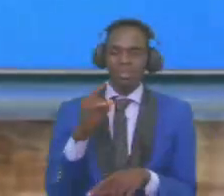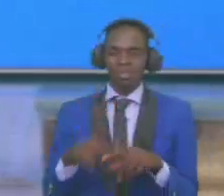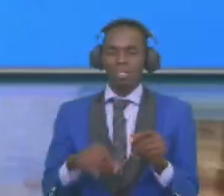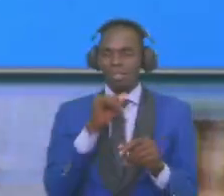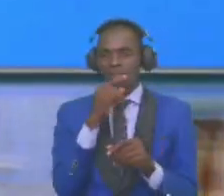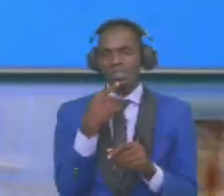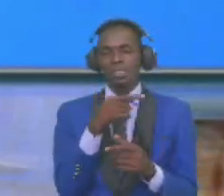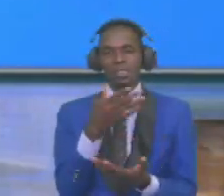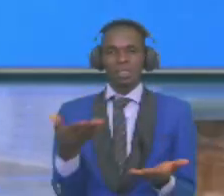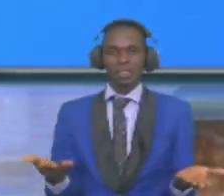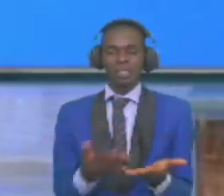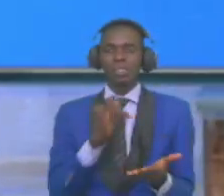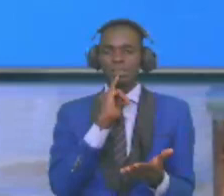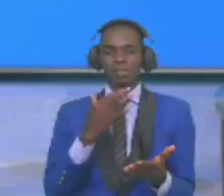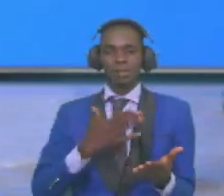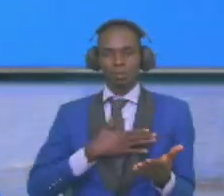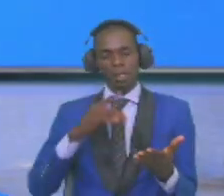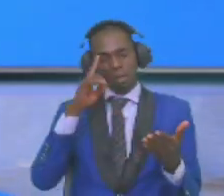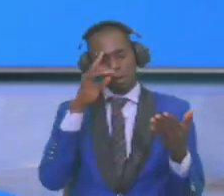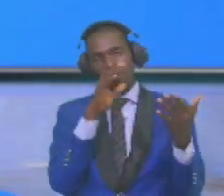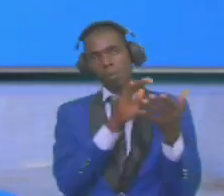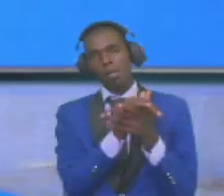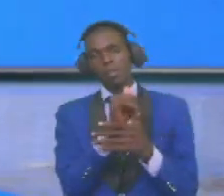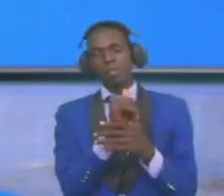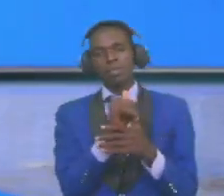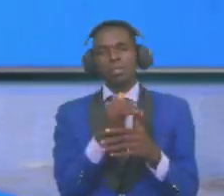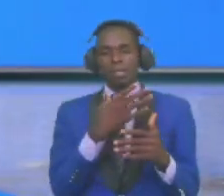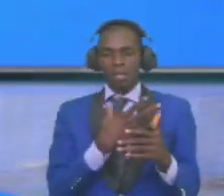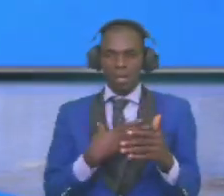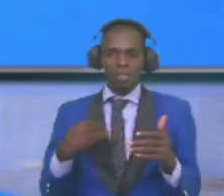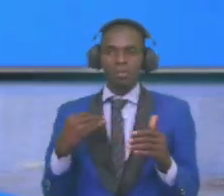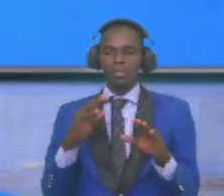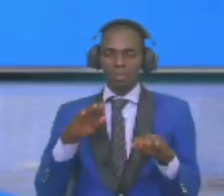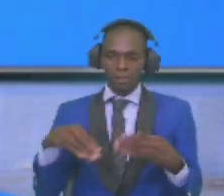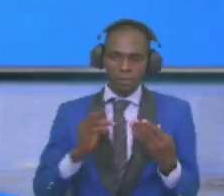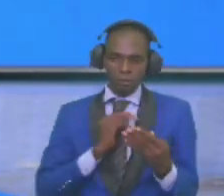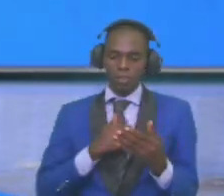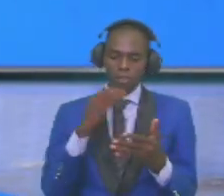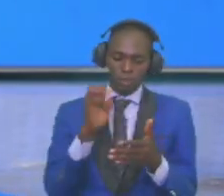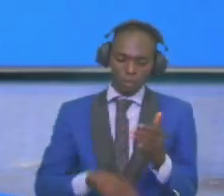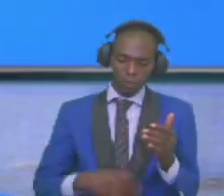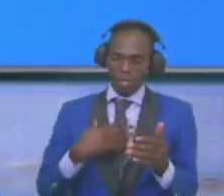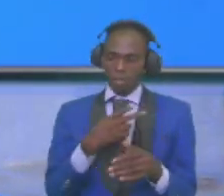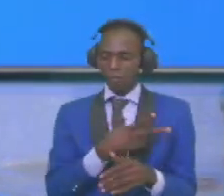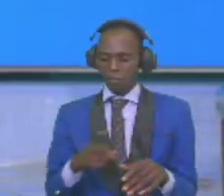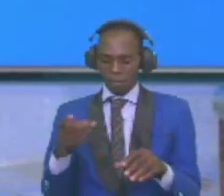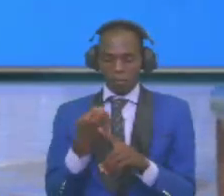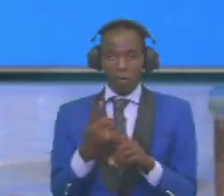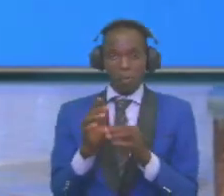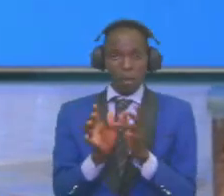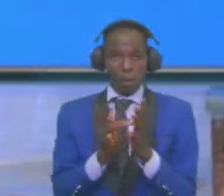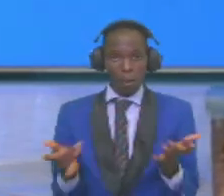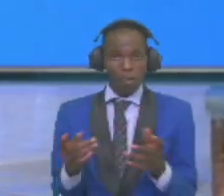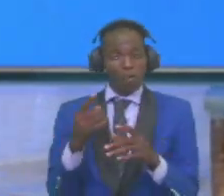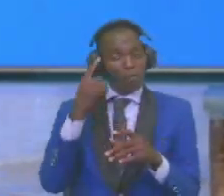rester debout ils ne peuvent pas dû commencer ma condition voici ce à quoi je crois et nous donner un